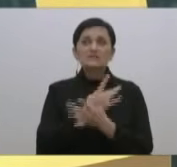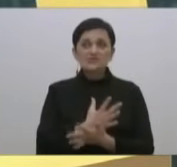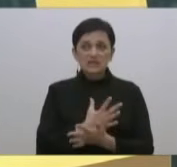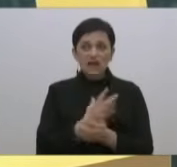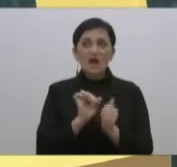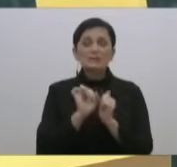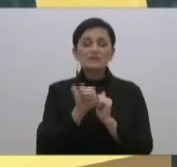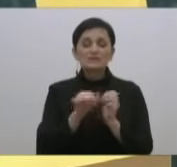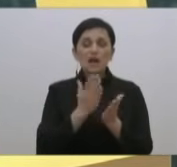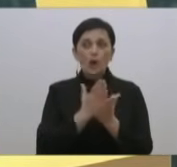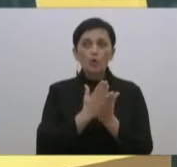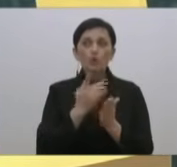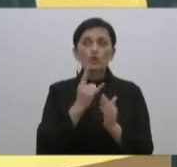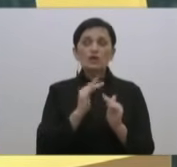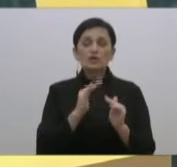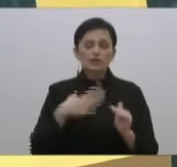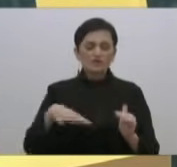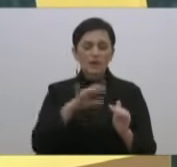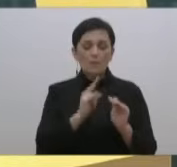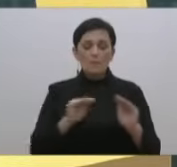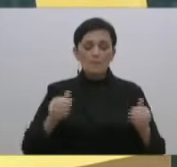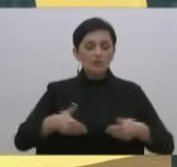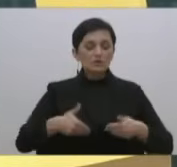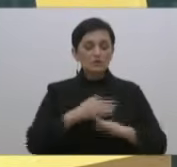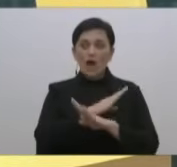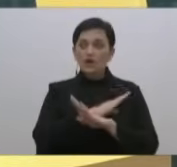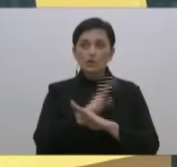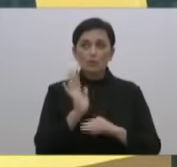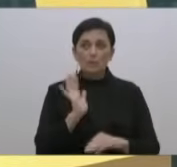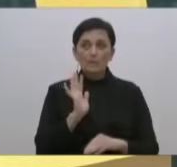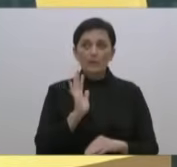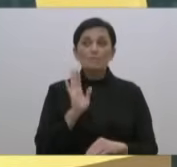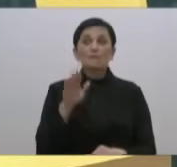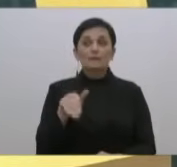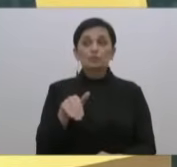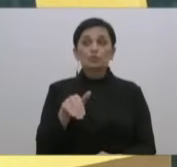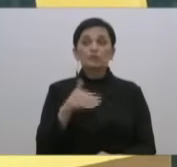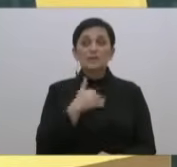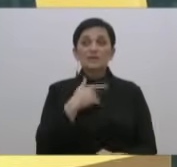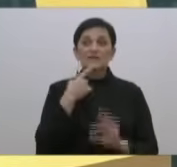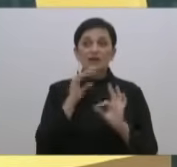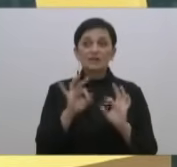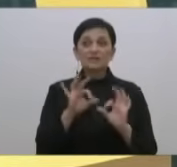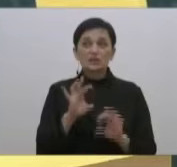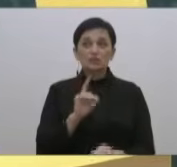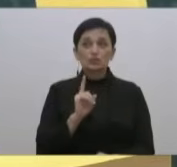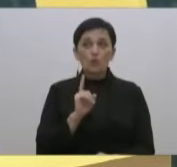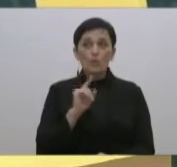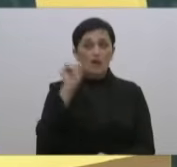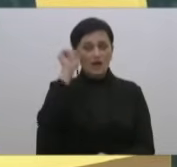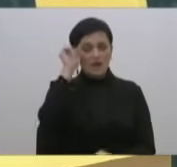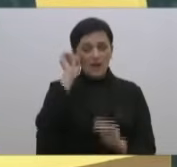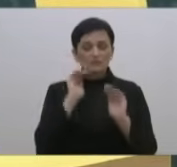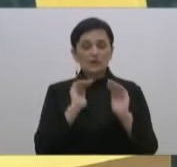კიდე დაუძლეველია, ქვეყანაში ბავშვები შიმშილით არ იღუპებია. თუმცა, მინდა გითხრათ, რომ